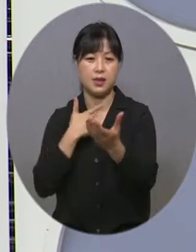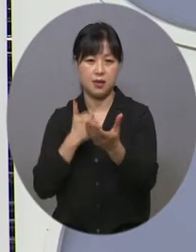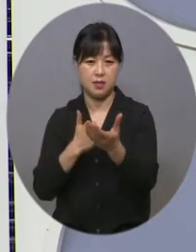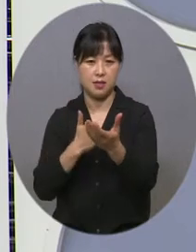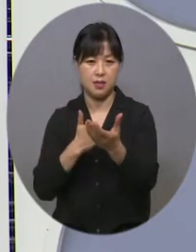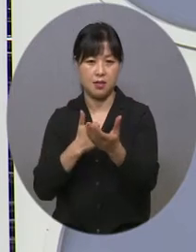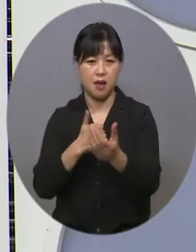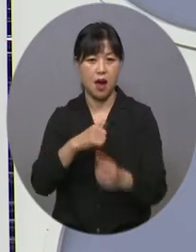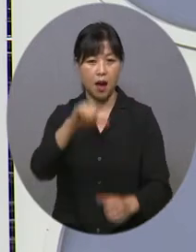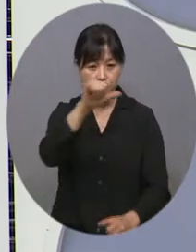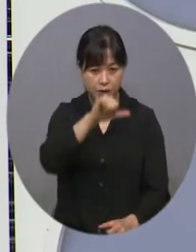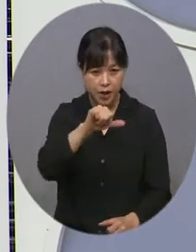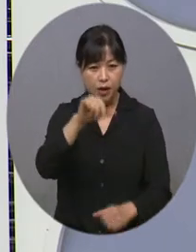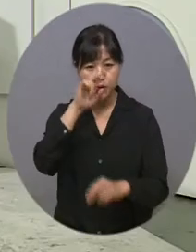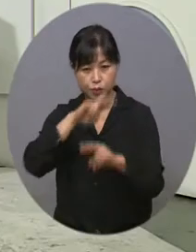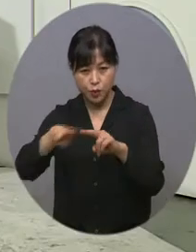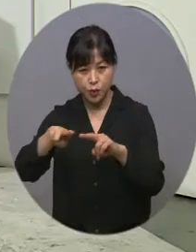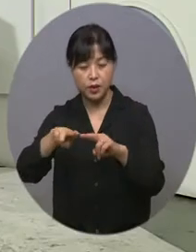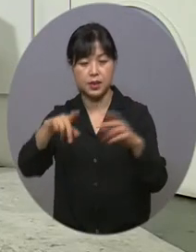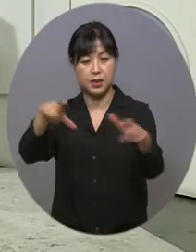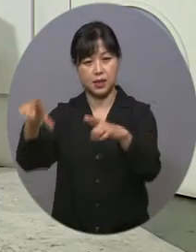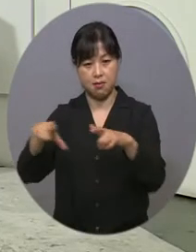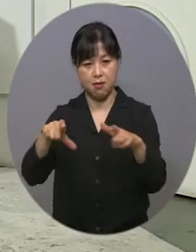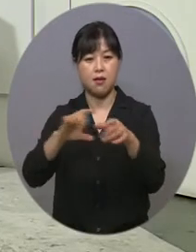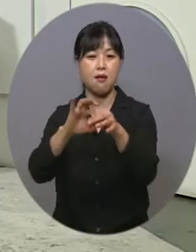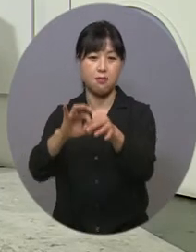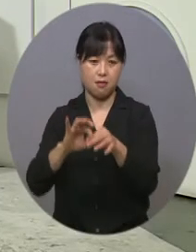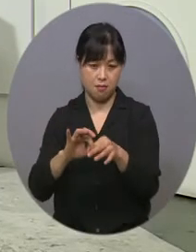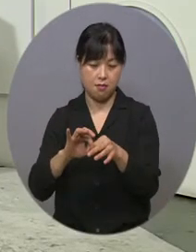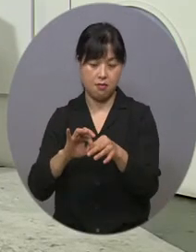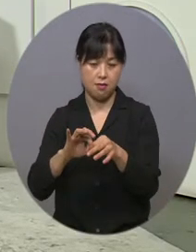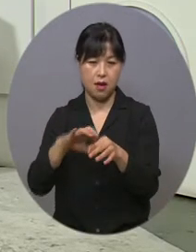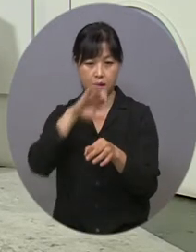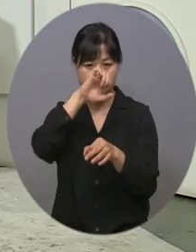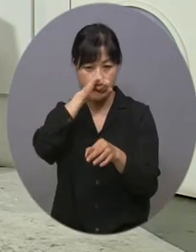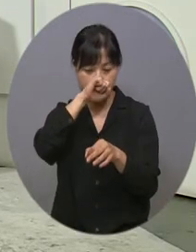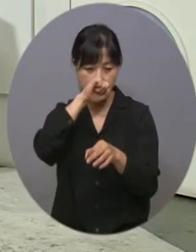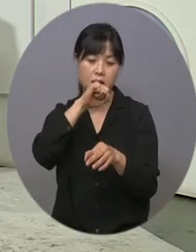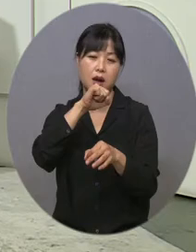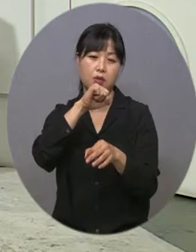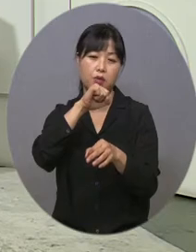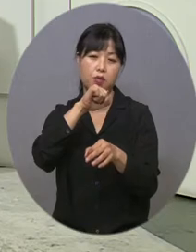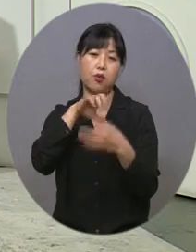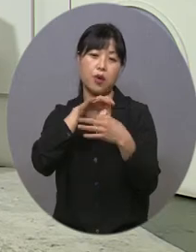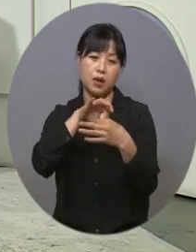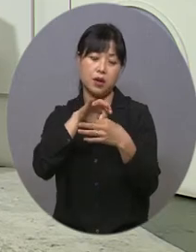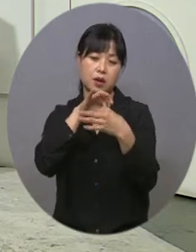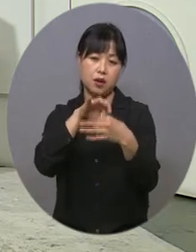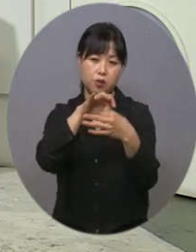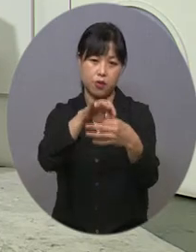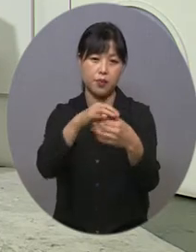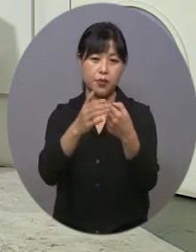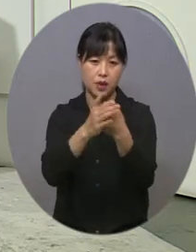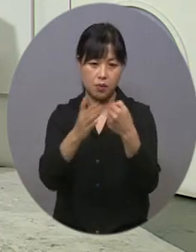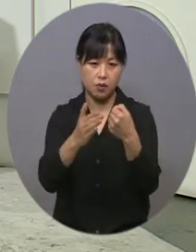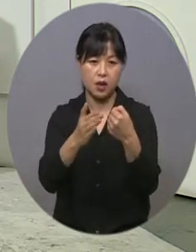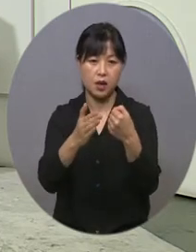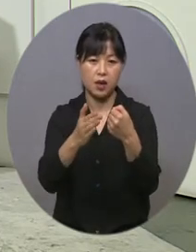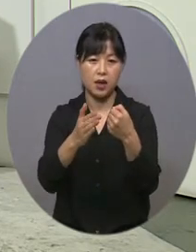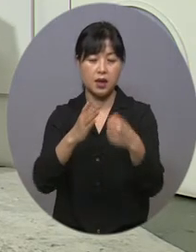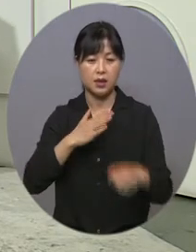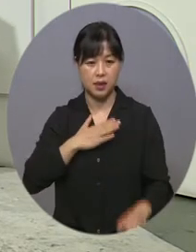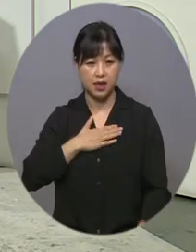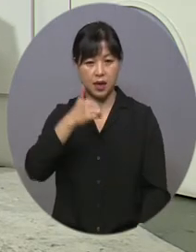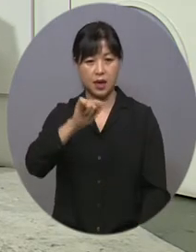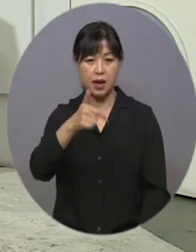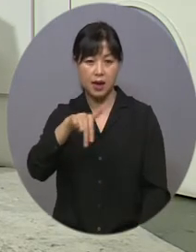관할하게 되었고 거기에서 다시 또 아프리카와 인연을 쌓게 된 거죠. 네. 그 인연으로 해서 이제 제가 아마 주 가나 대사로 발령이